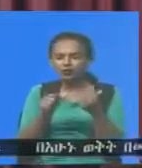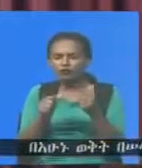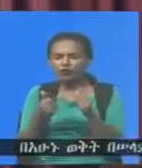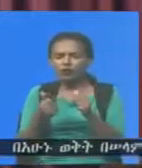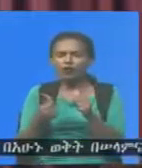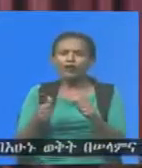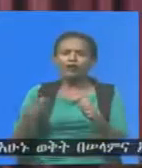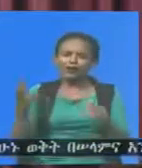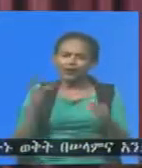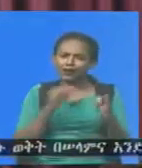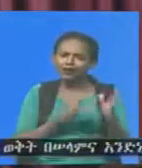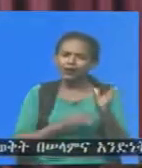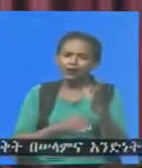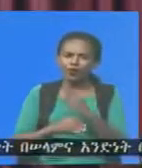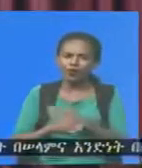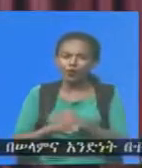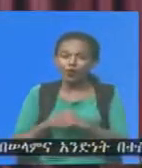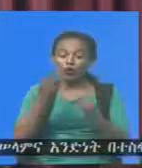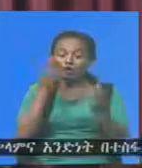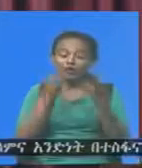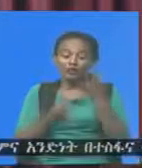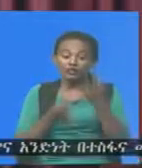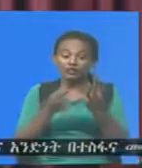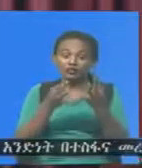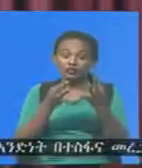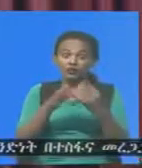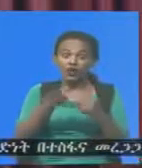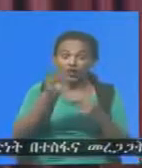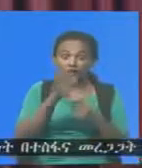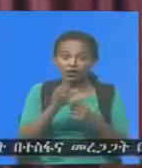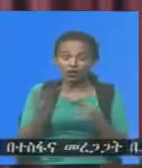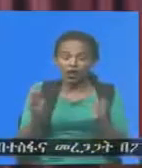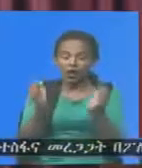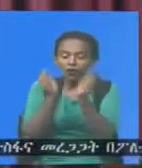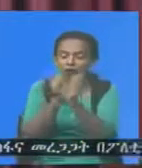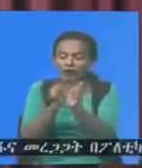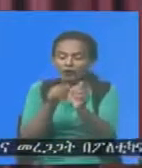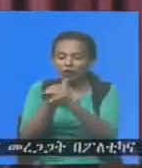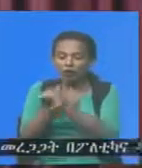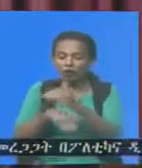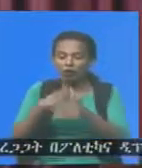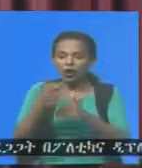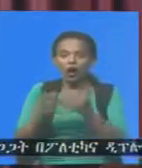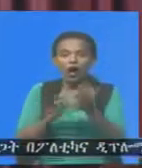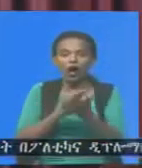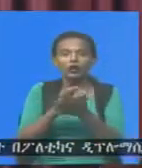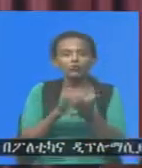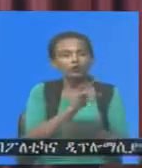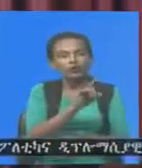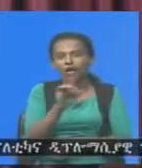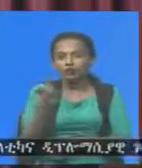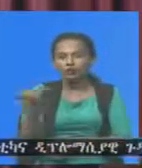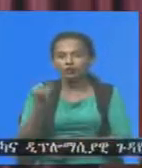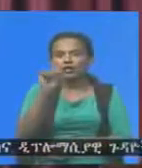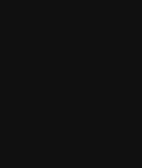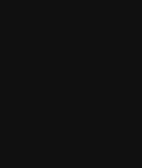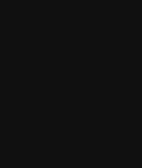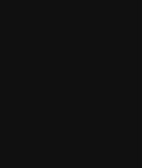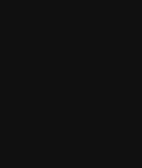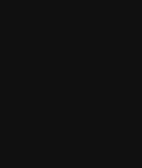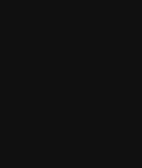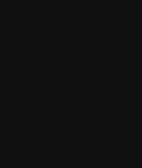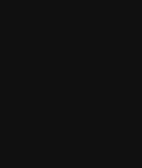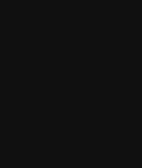ተከራክሮ ፍርድ ካገኘና ማረሚያ ቤት ከገባ በኋላ አሸባሪ አይደለም ታራሚ ነው።